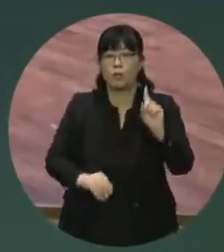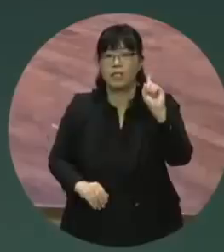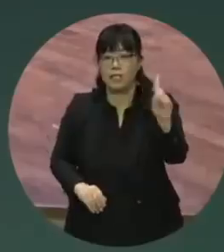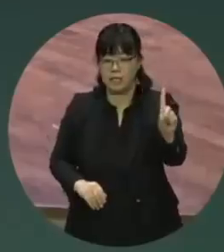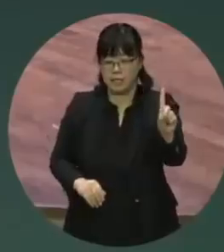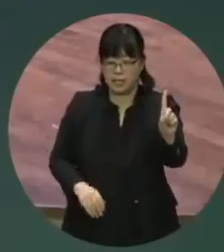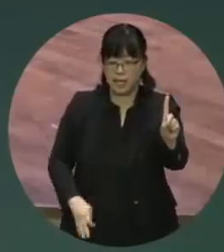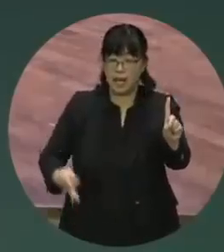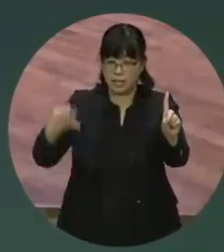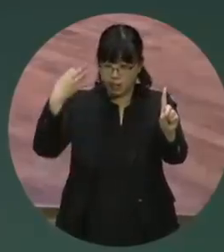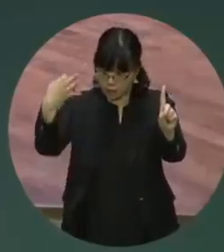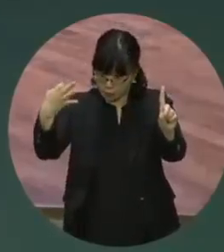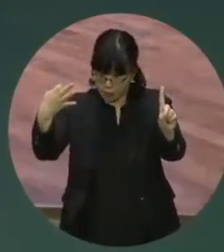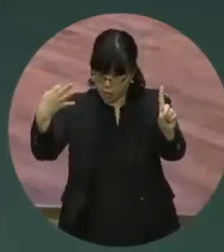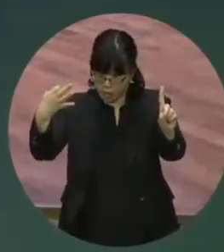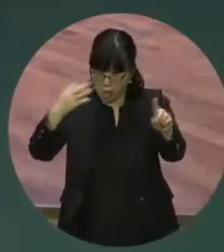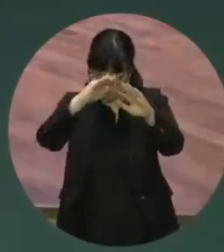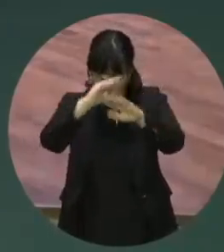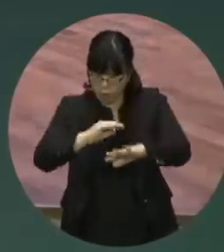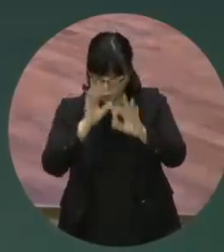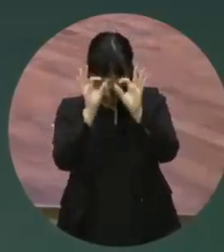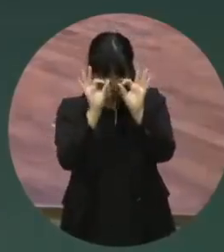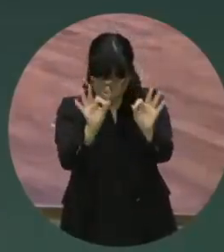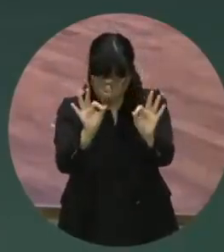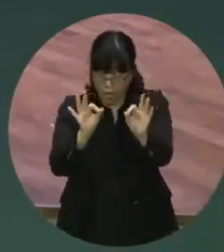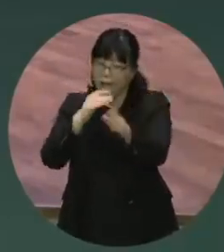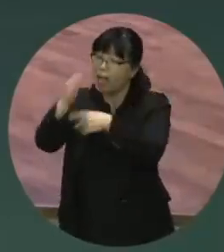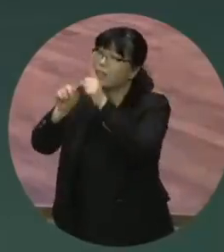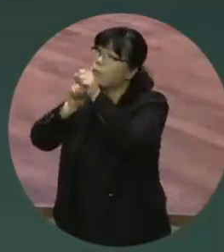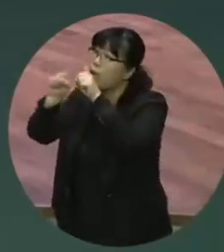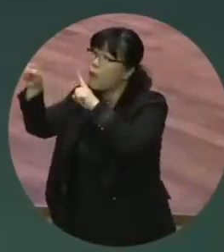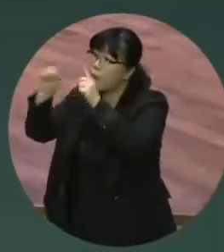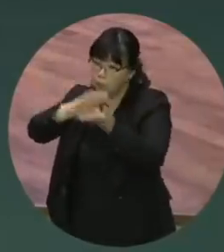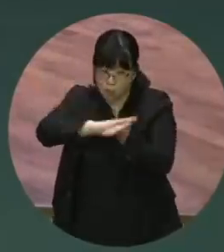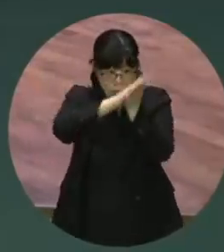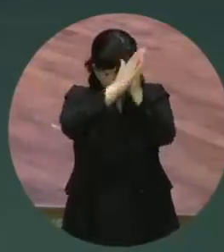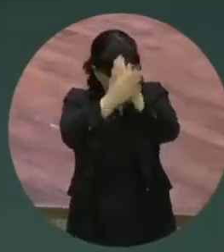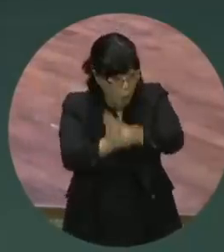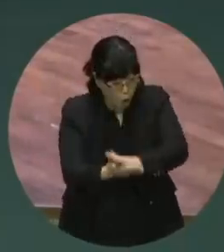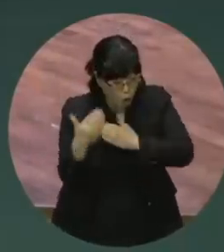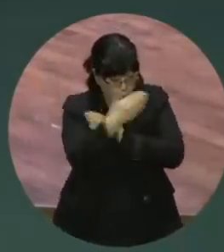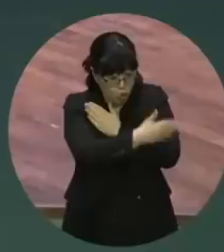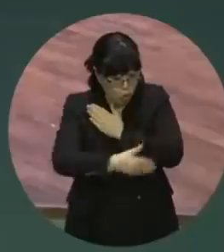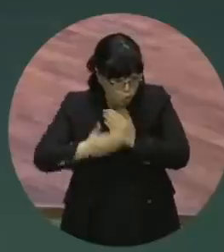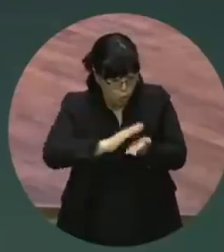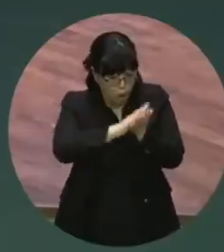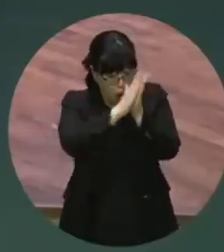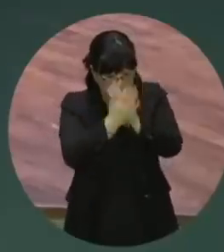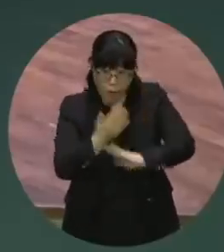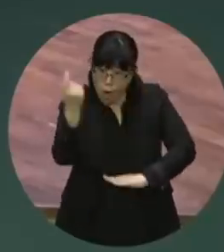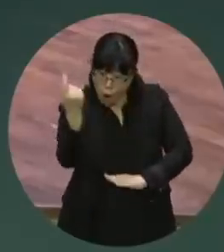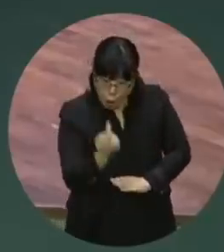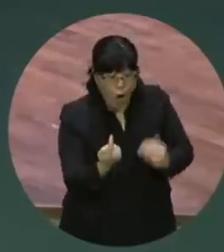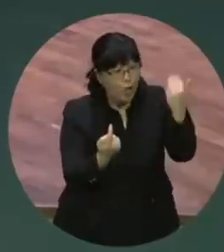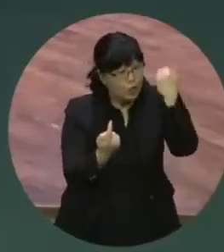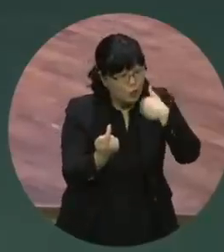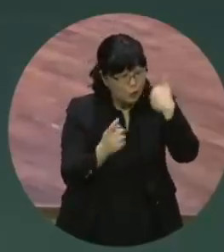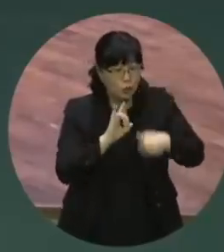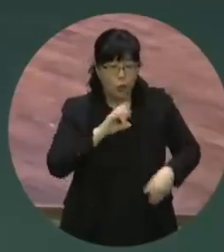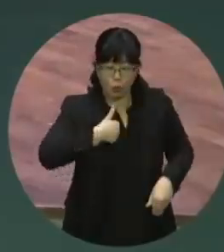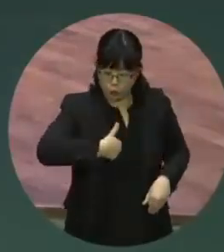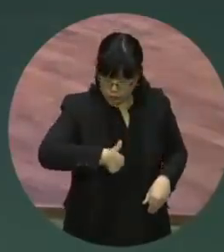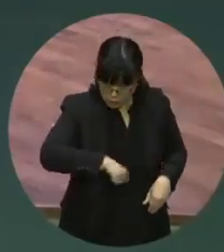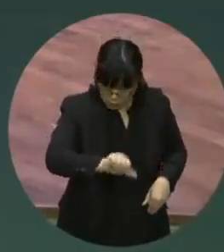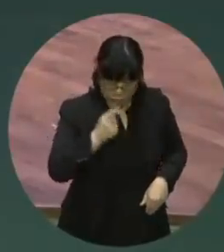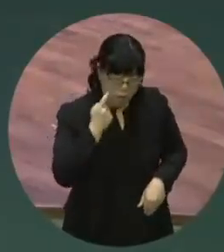1장 14절에 보니까 말씀이 육신이 우리 가운데 그 하심에 독생자의 영광이요. 우리가 그 영광을 보니